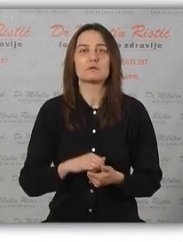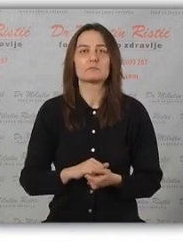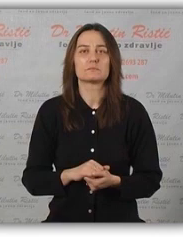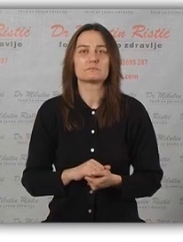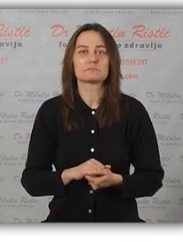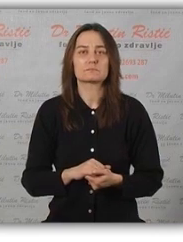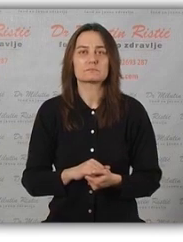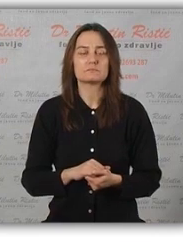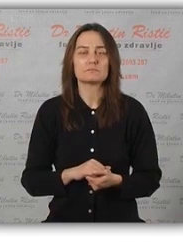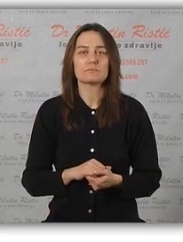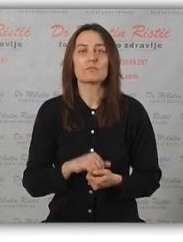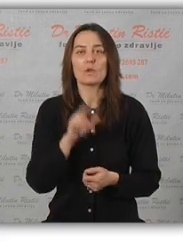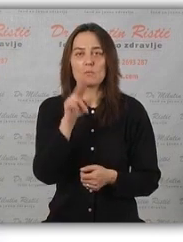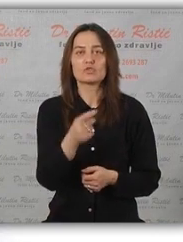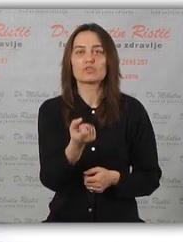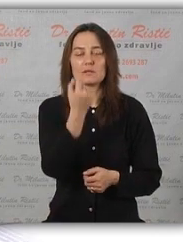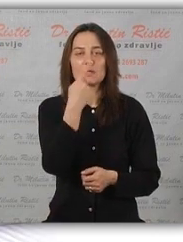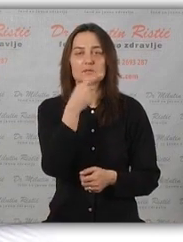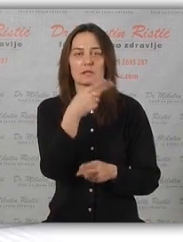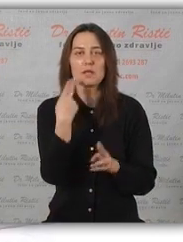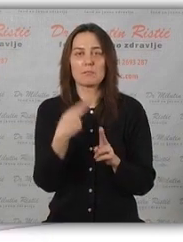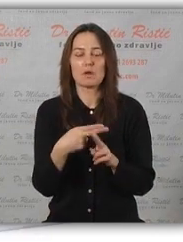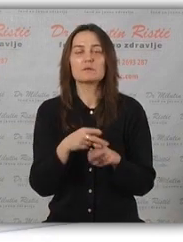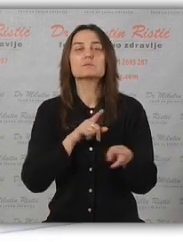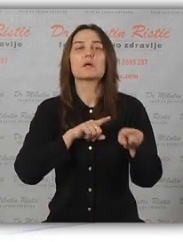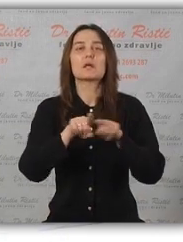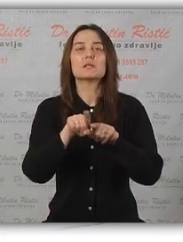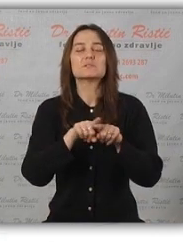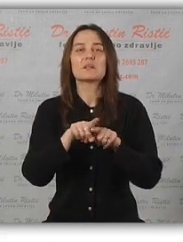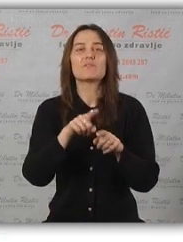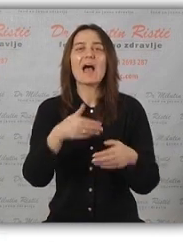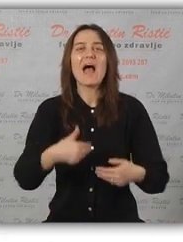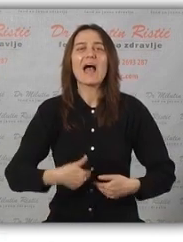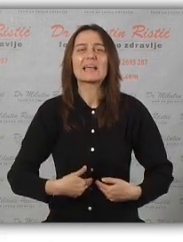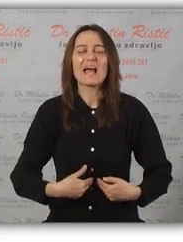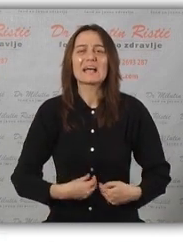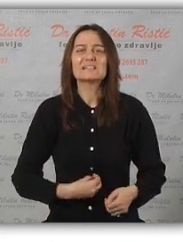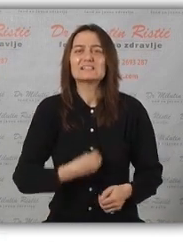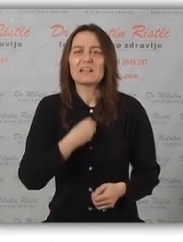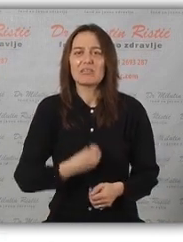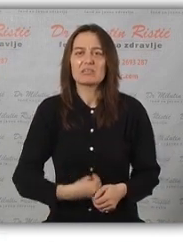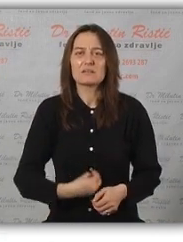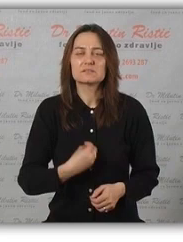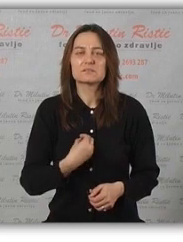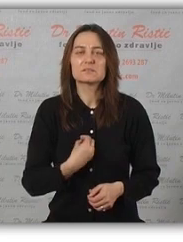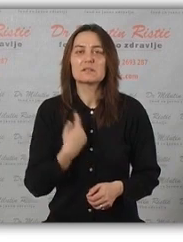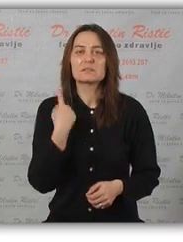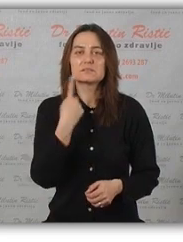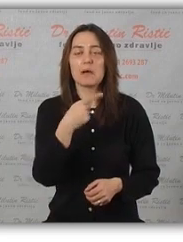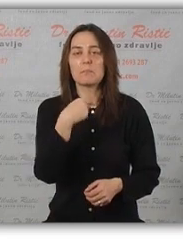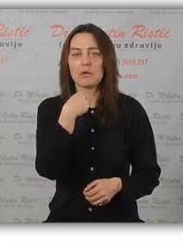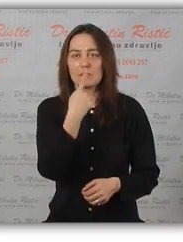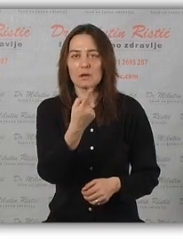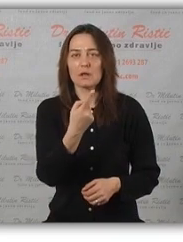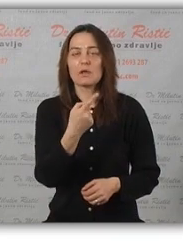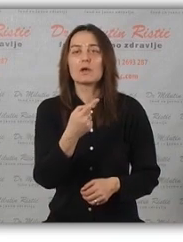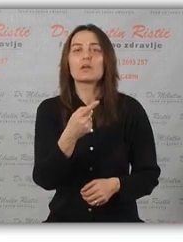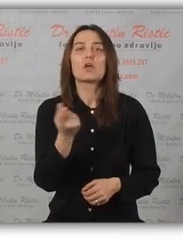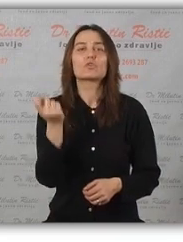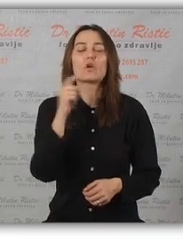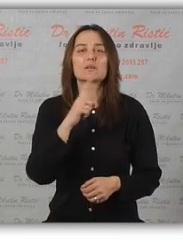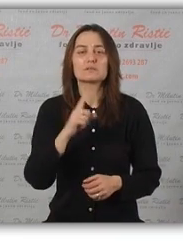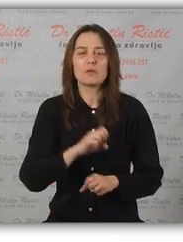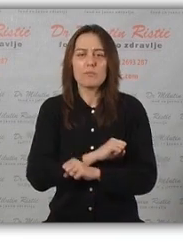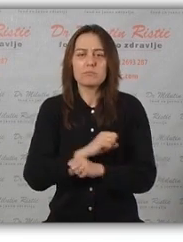Tako da nam može nastati melena. Takođe, gastritis, erozivni gastritis, sama reč kaže,